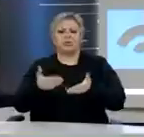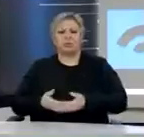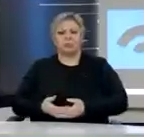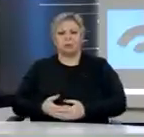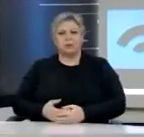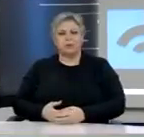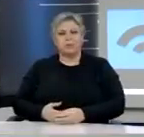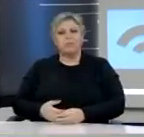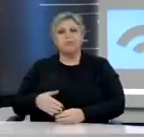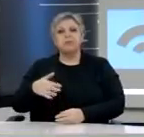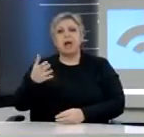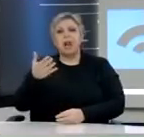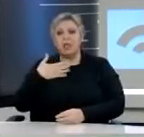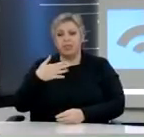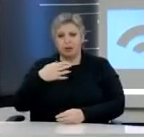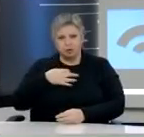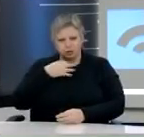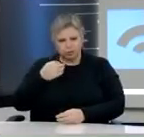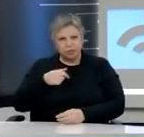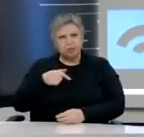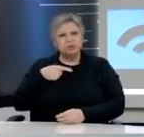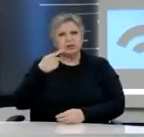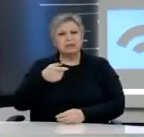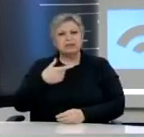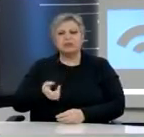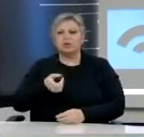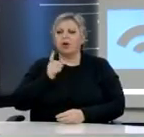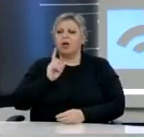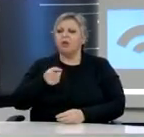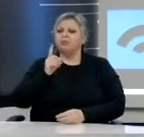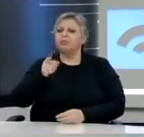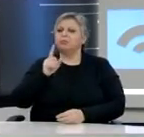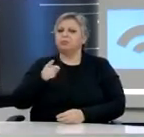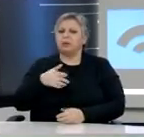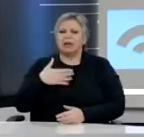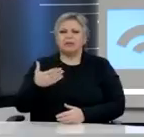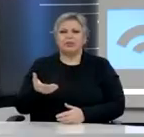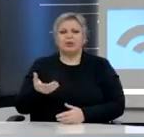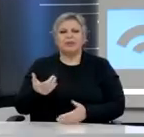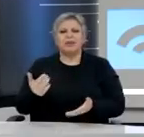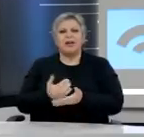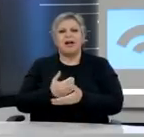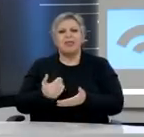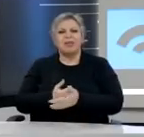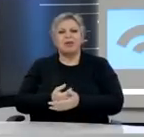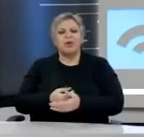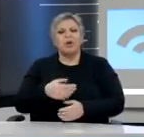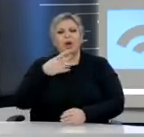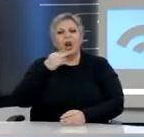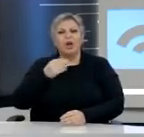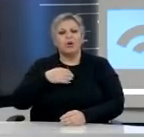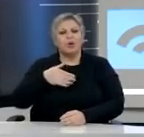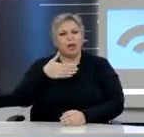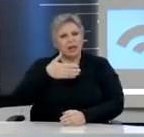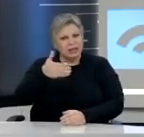αδικείτε τους αυτούς από αυτή την κριτική. Σας παρακαλώ. Και αδικείτε τους εαυτούς σας πρώτα απ' όλα, διότι αρνείστε να κάνετε μια